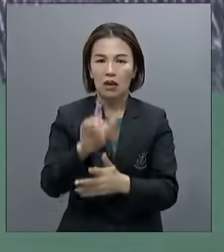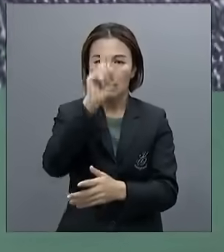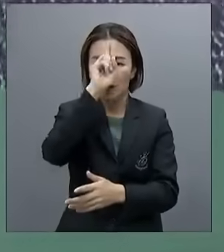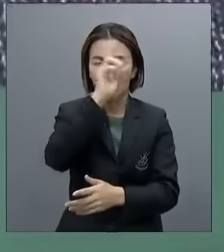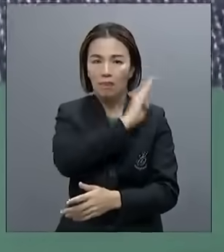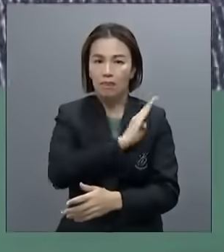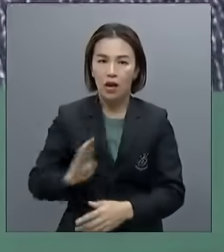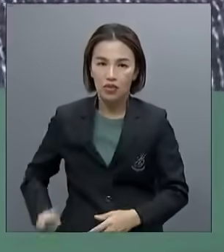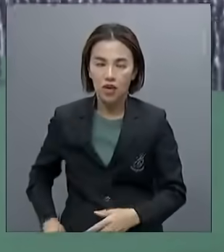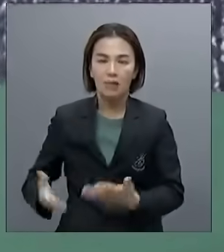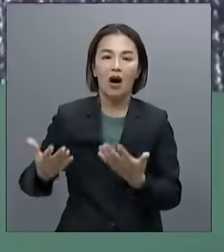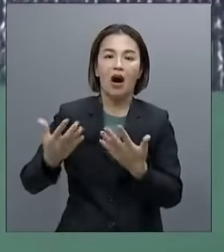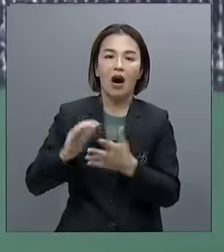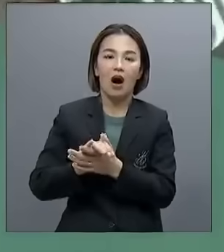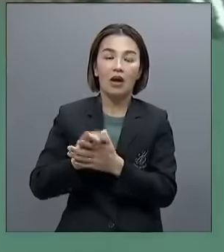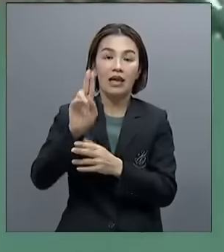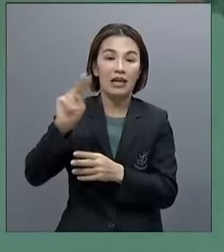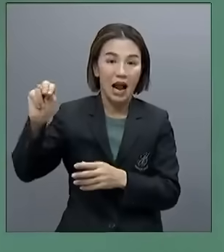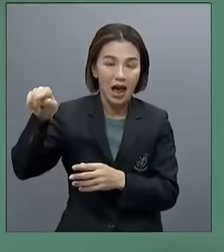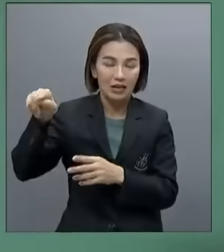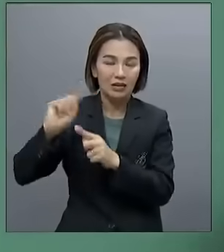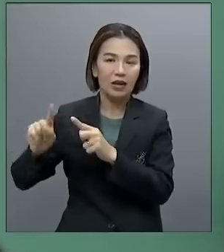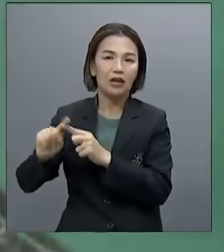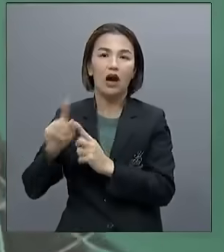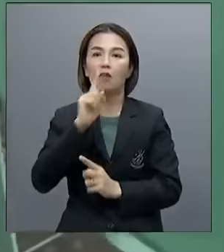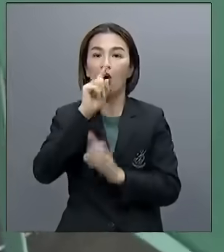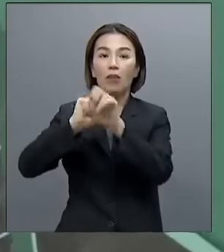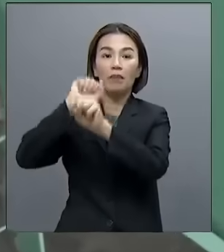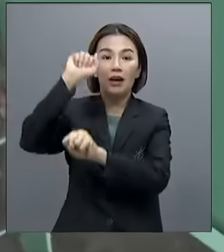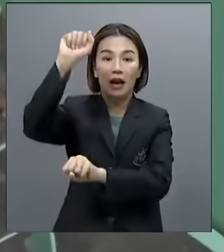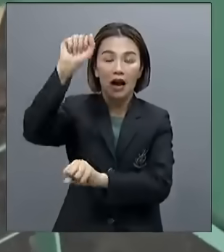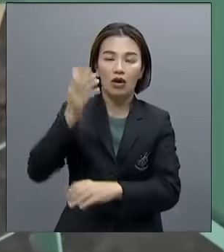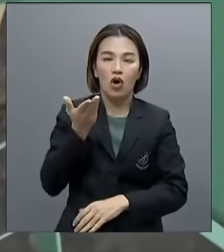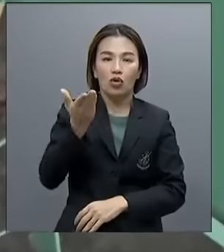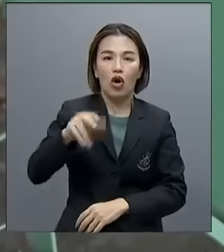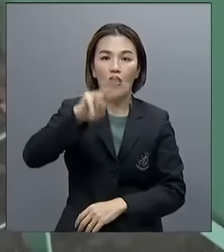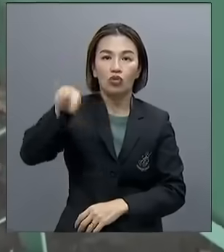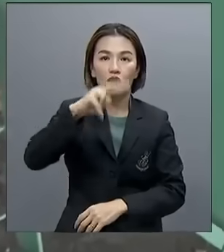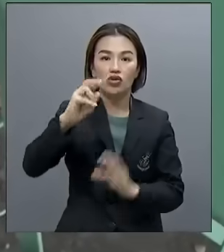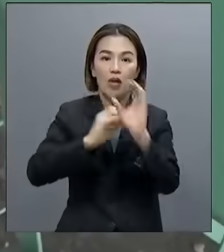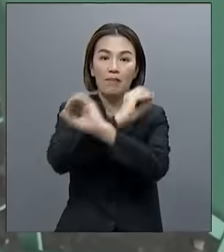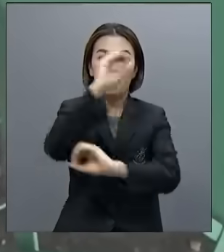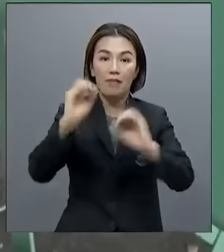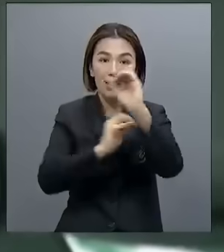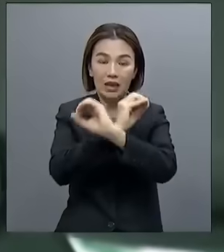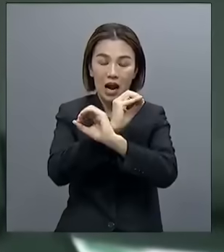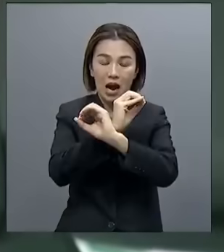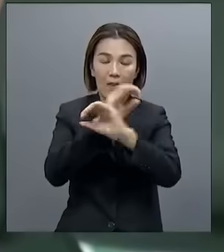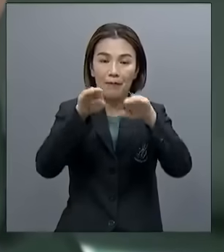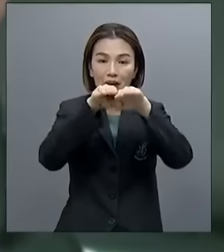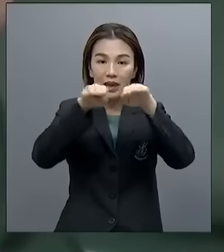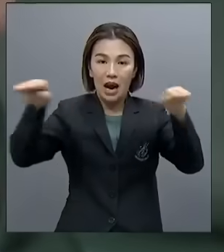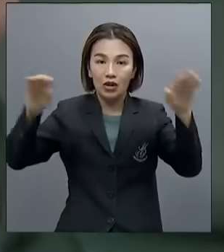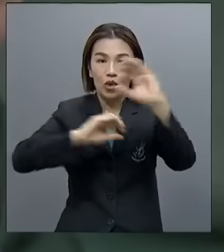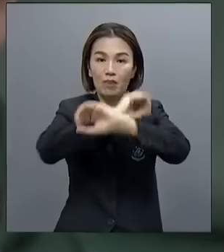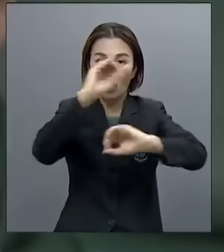ก็เนเธอร์แลนด์นะคะประเทศเหล่านี้ต่างออกมาประกาศว่าจะตรวจสอบมาตรฐานความปลอดภัยของ iPhone 12แม้ว่า Apple